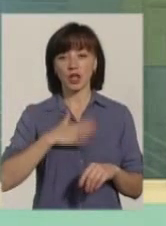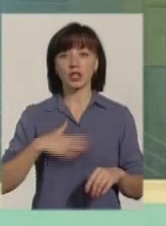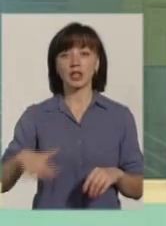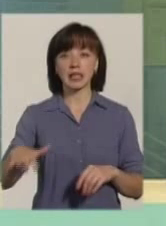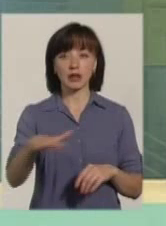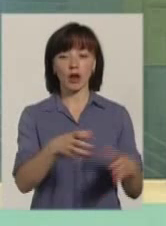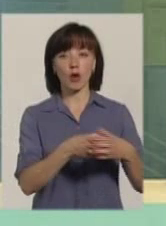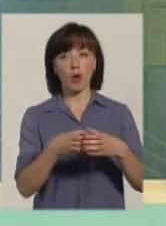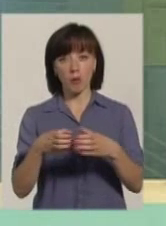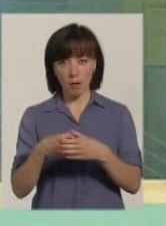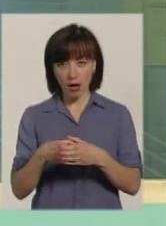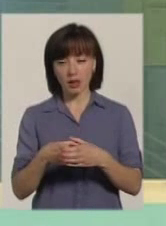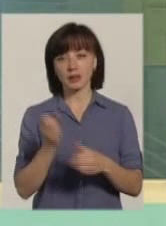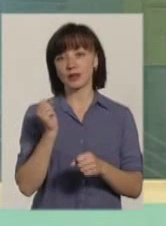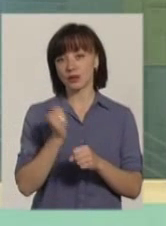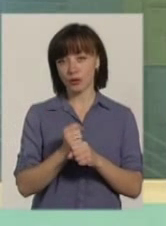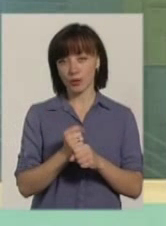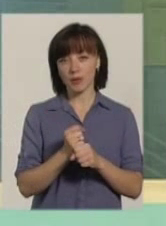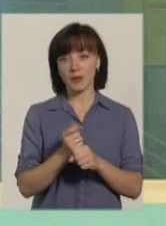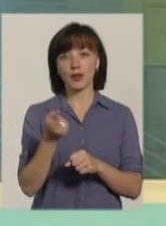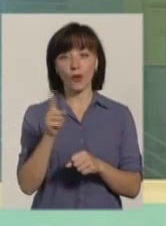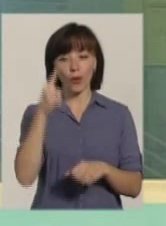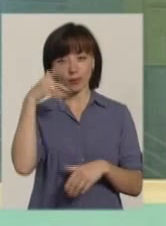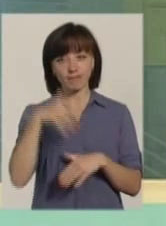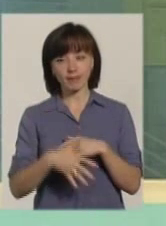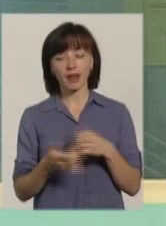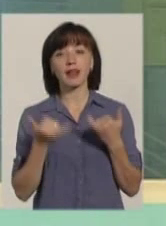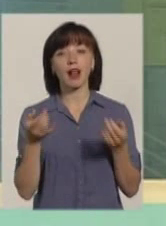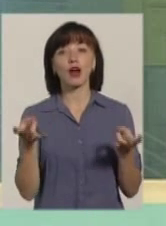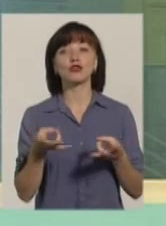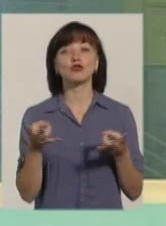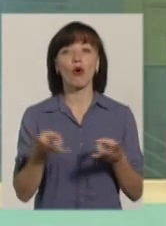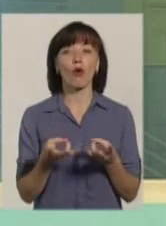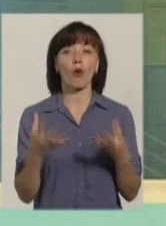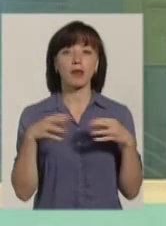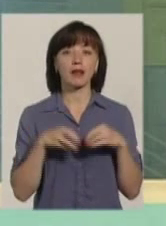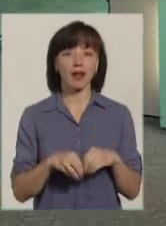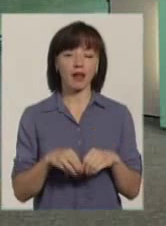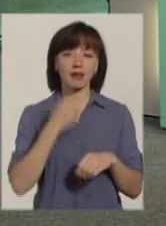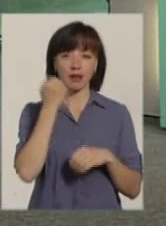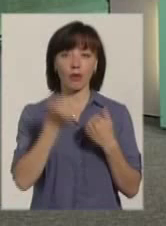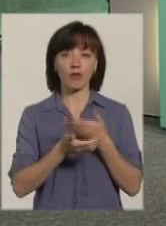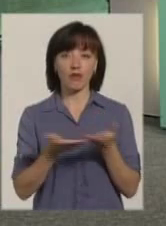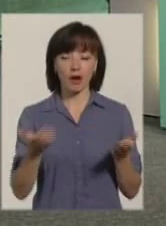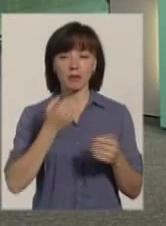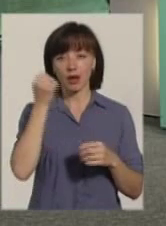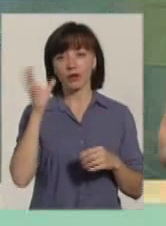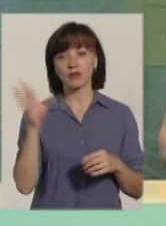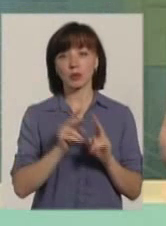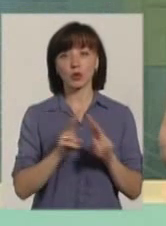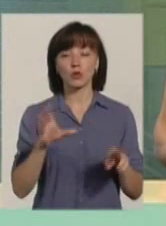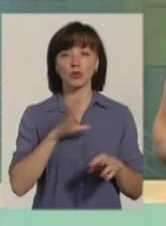територіальні громади дійдуть до того розуміння, для чого їм те об'єднання. Дякую вам, дякую всім,